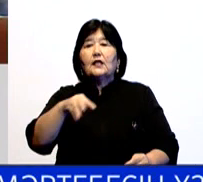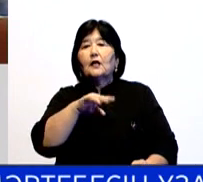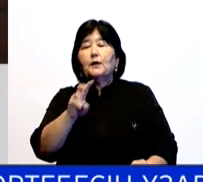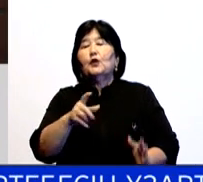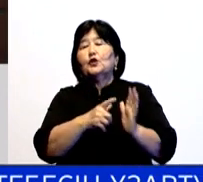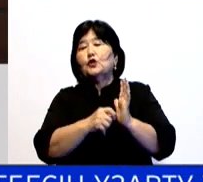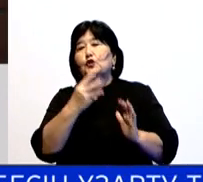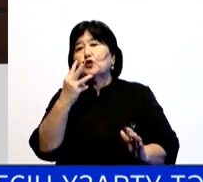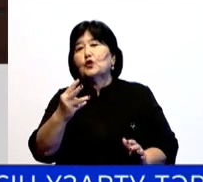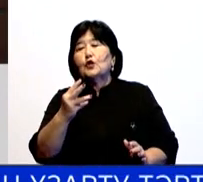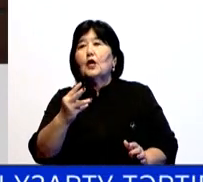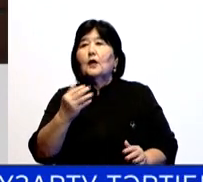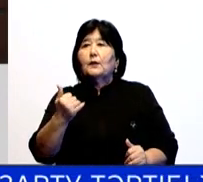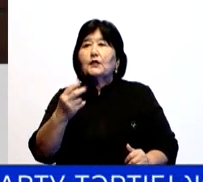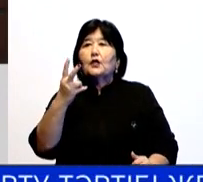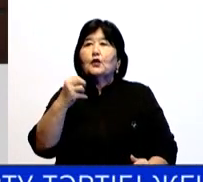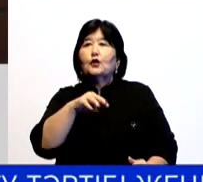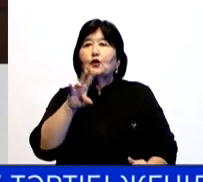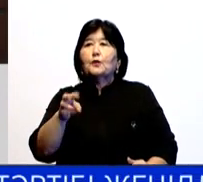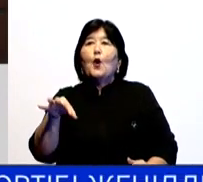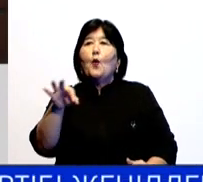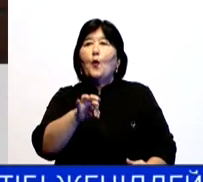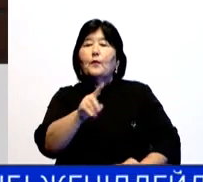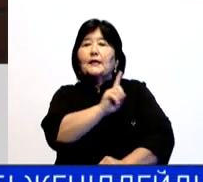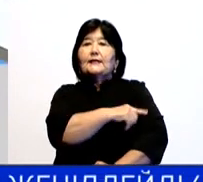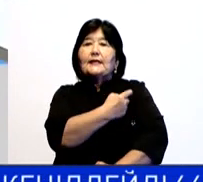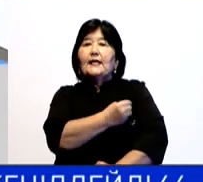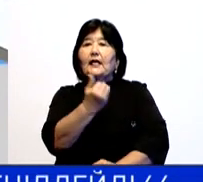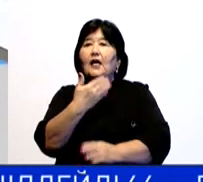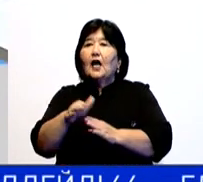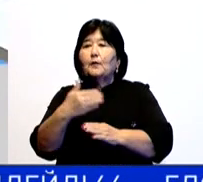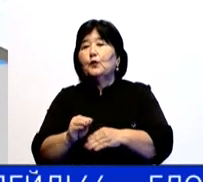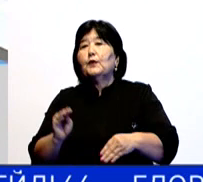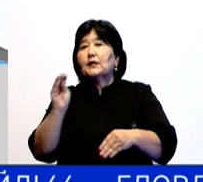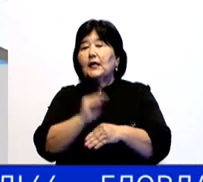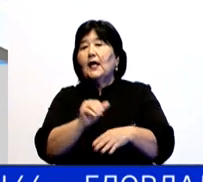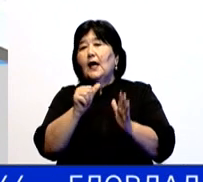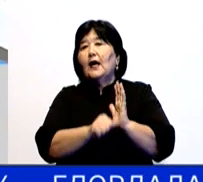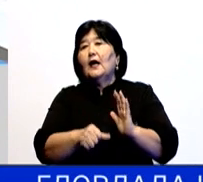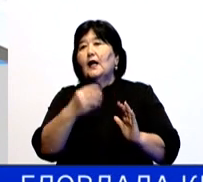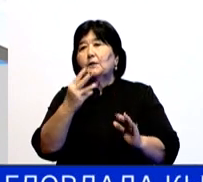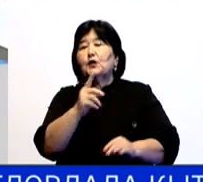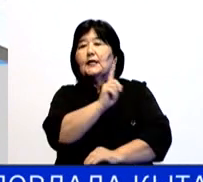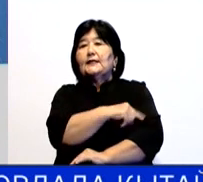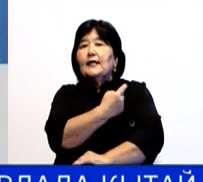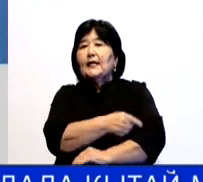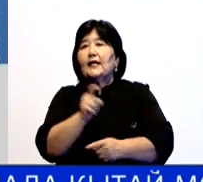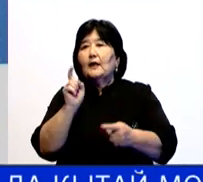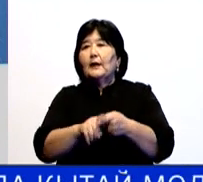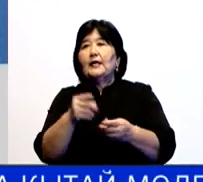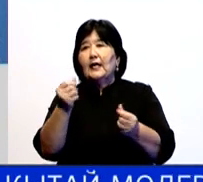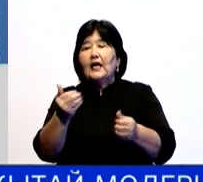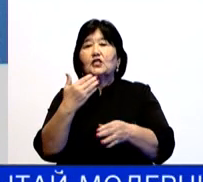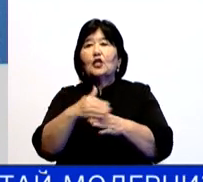миллион 703. Сонымен қатар мына 200 миллион бізге облыстан санитарияға бөліп отыр. Қосымша 60 көшеге санитарияға байланысты қаржы